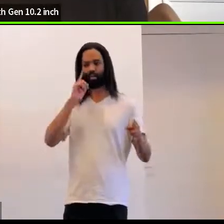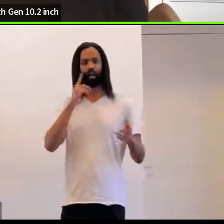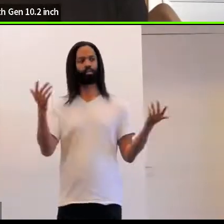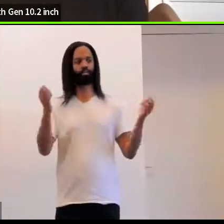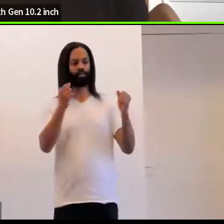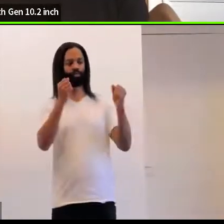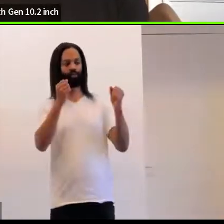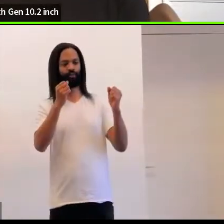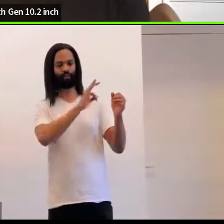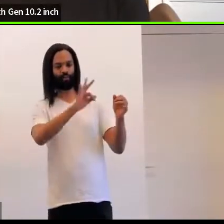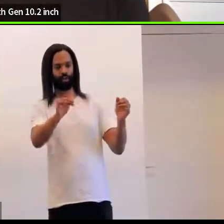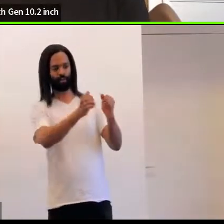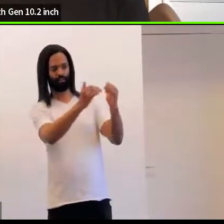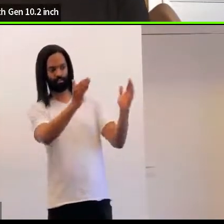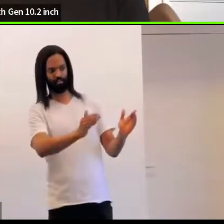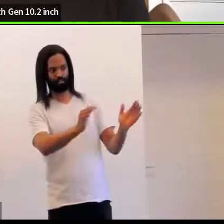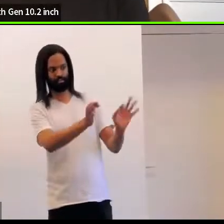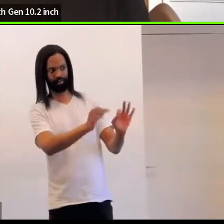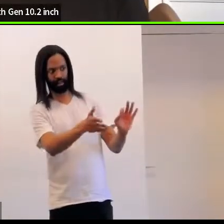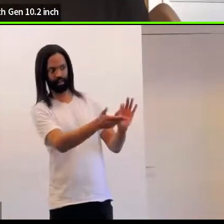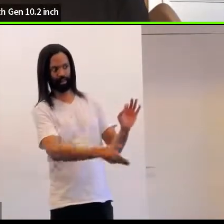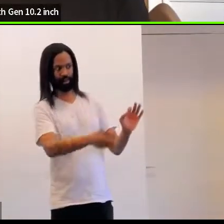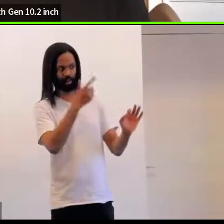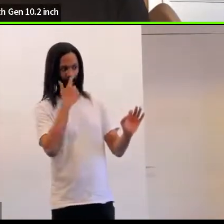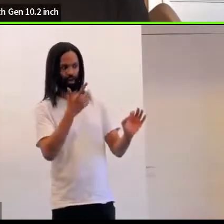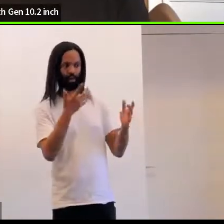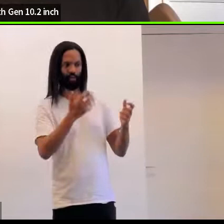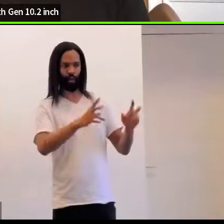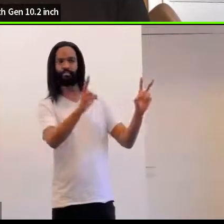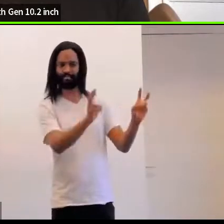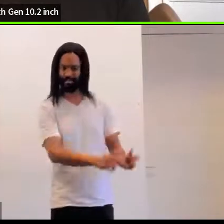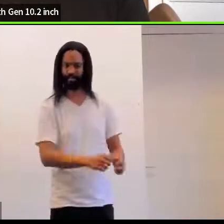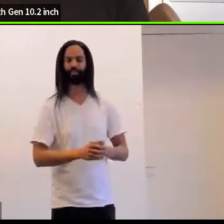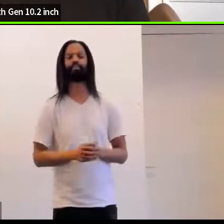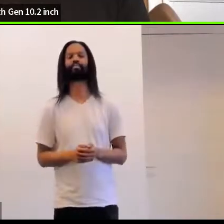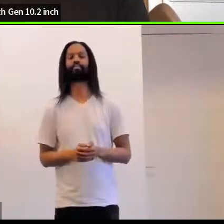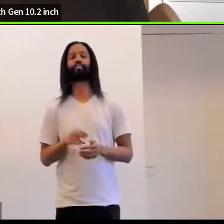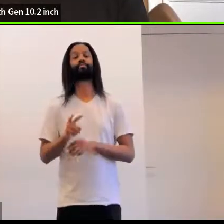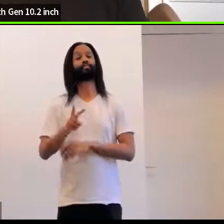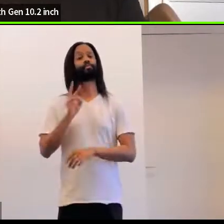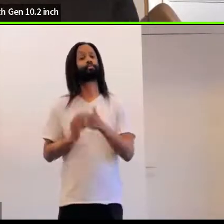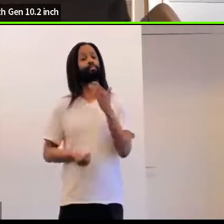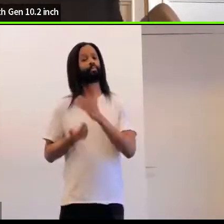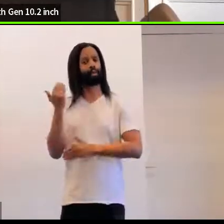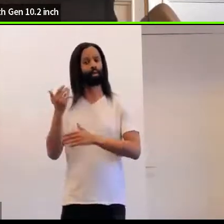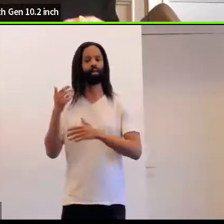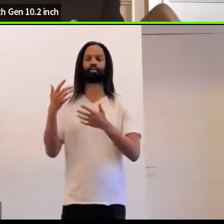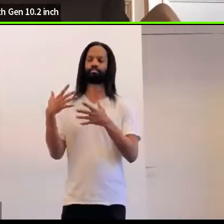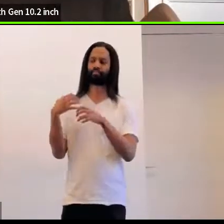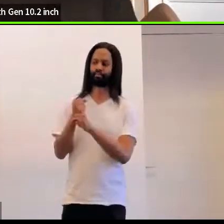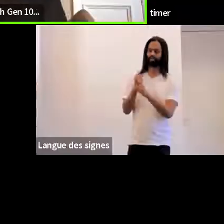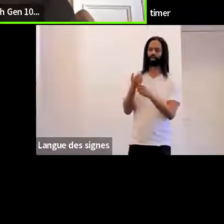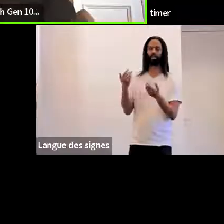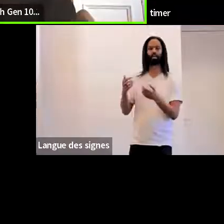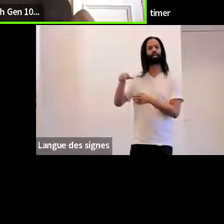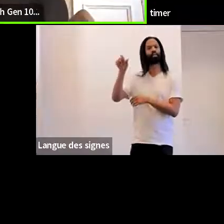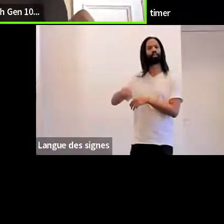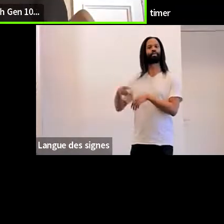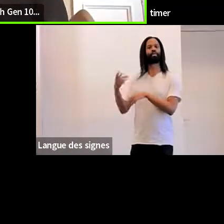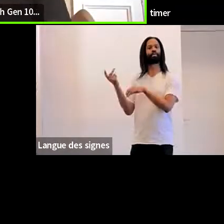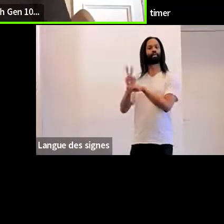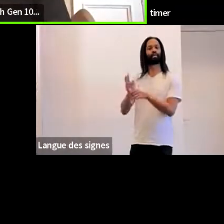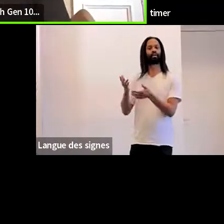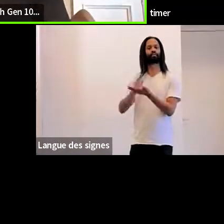France. Un point d'étape a été réalisé vendredi matin en présence du DIAL, le délégué interministériel